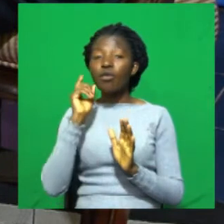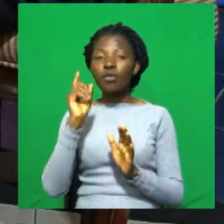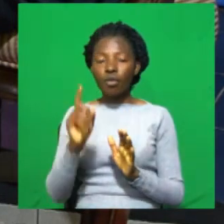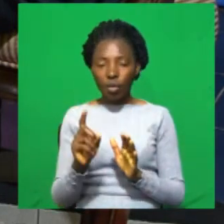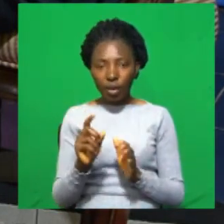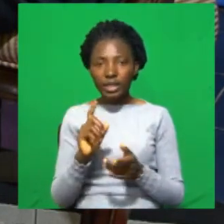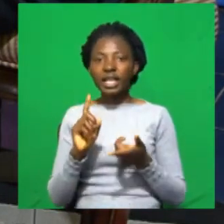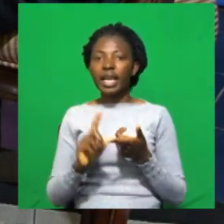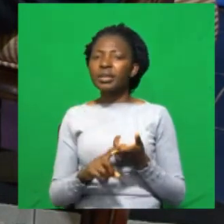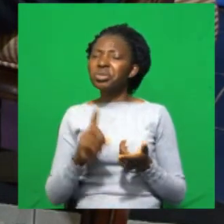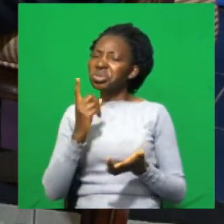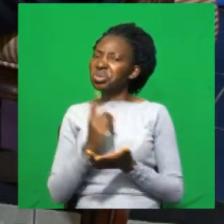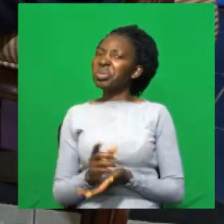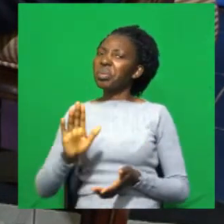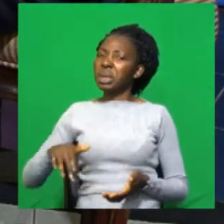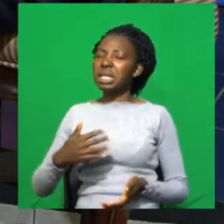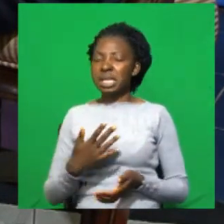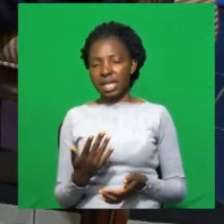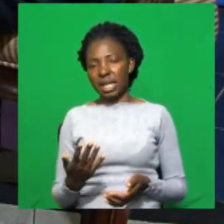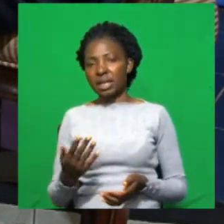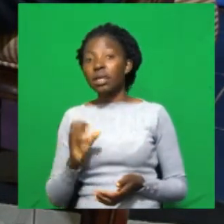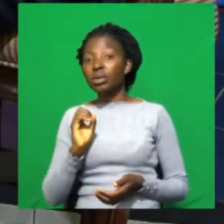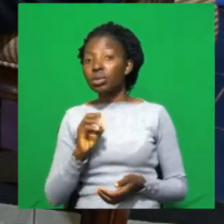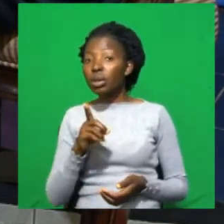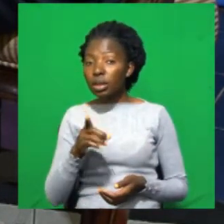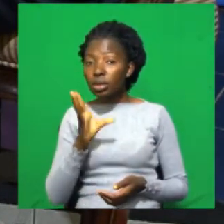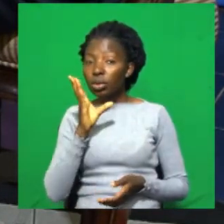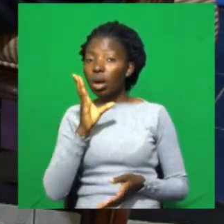zviya. Saka nyaya yacho iri kubva yangaramba ichidzoka